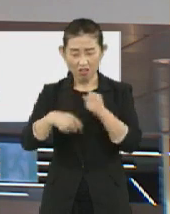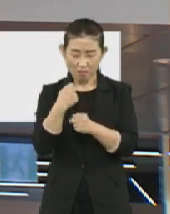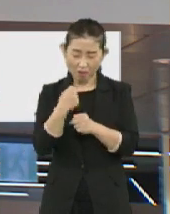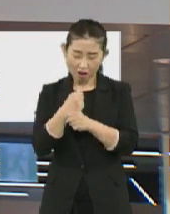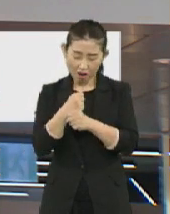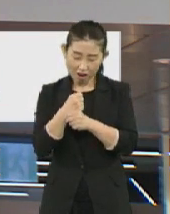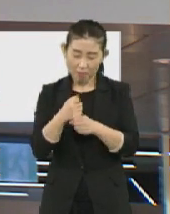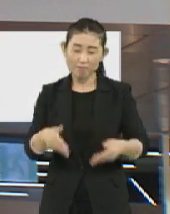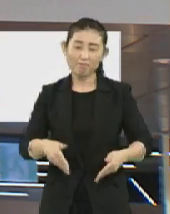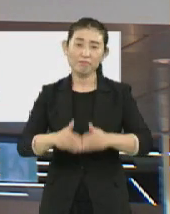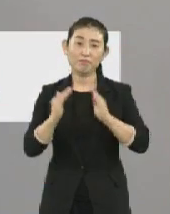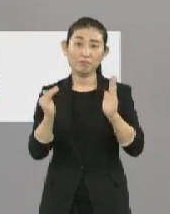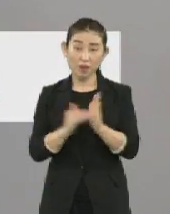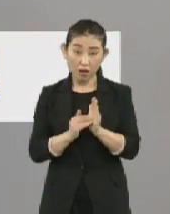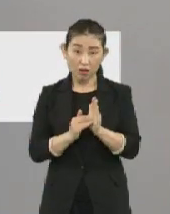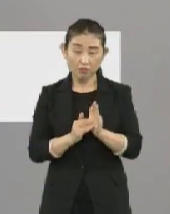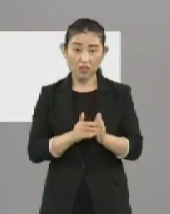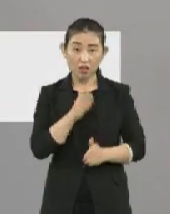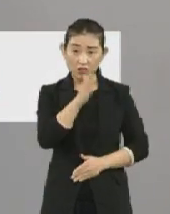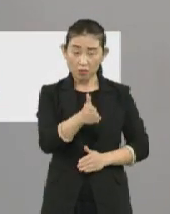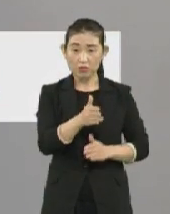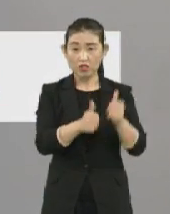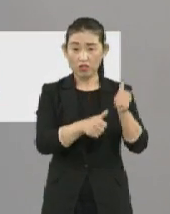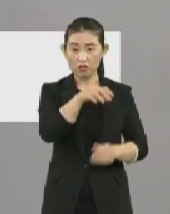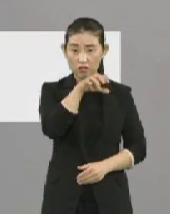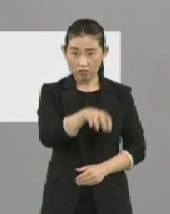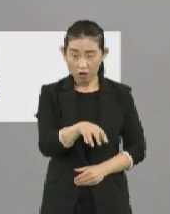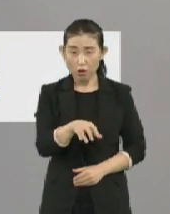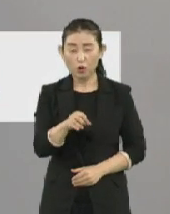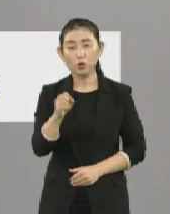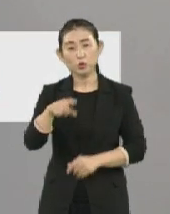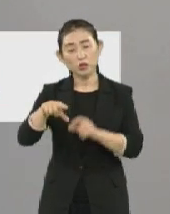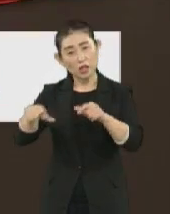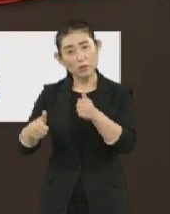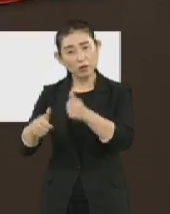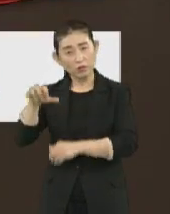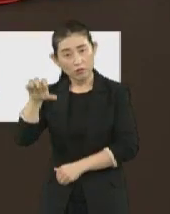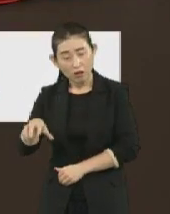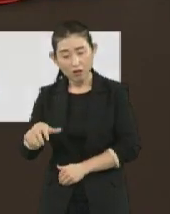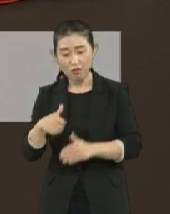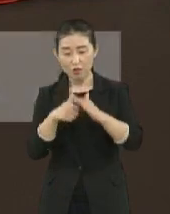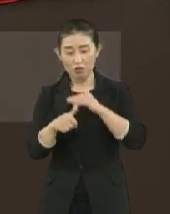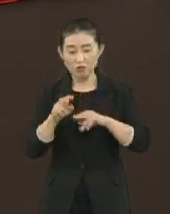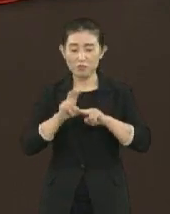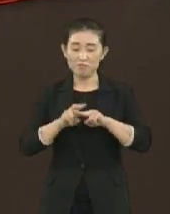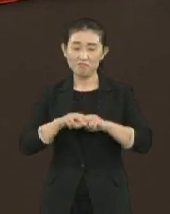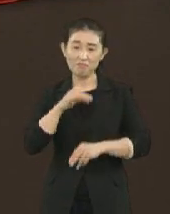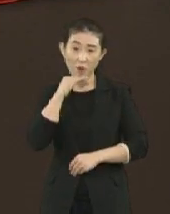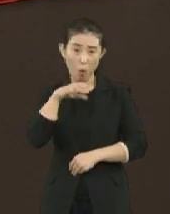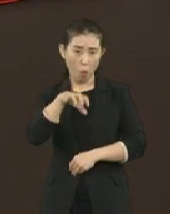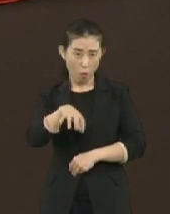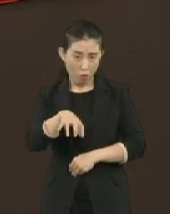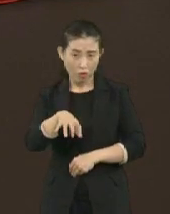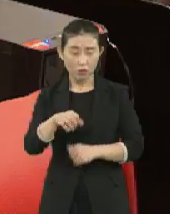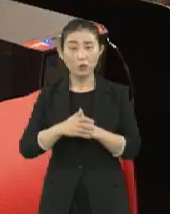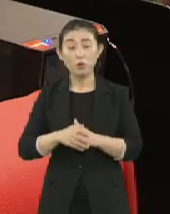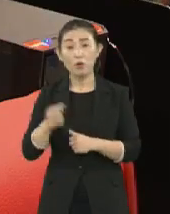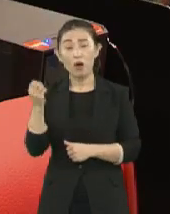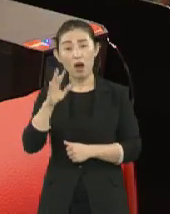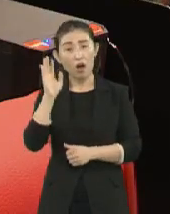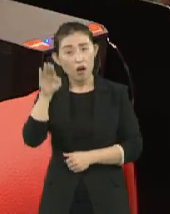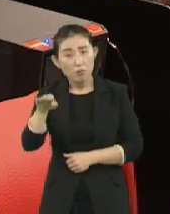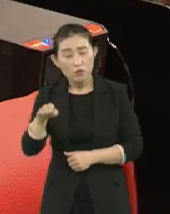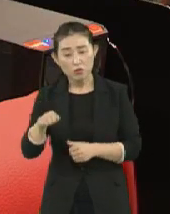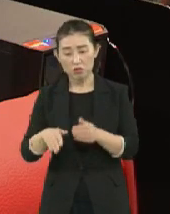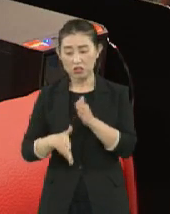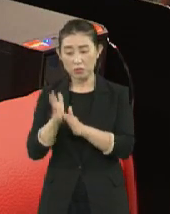겁니다. 주 경기장은 물론 보조 경기장과 선수 대기실, 교육장도 갖추고 있으며 일반 시민들이 게임을 체험할 수